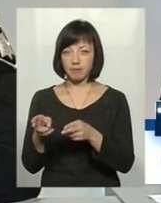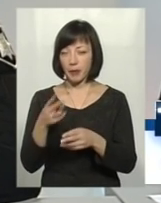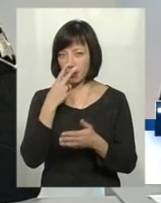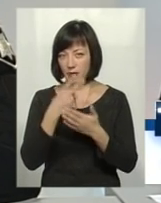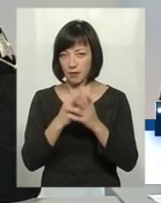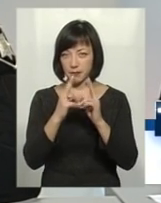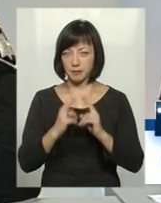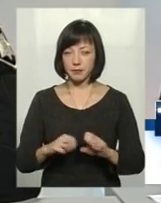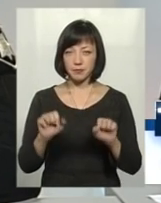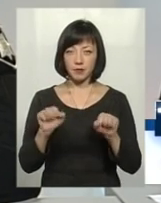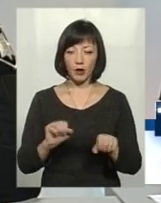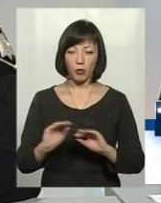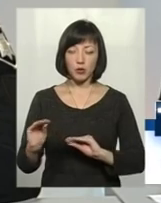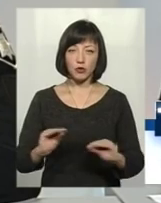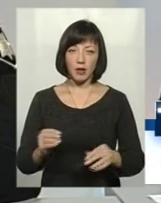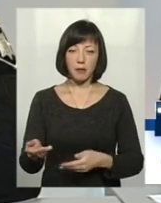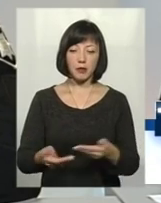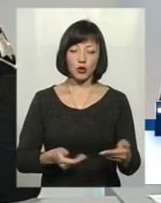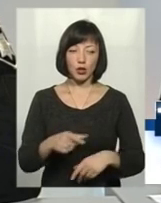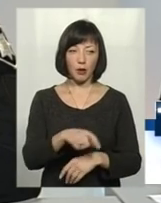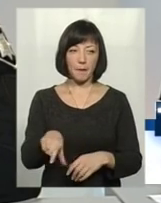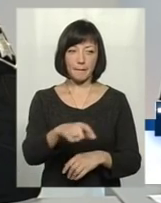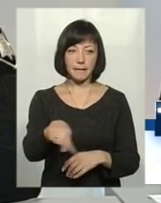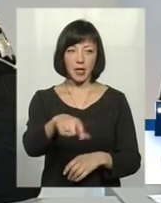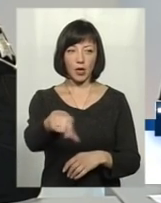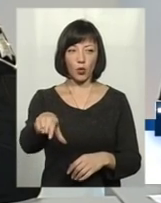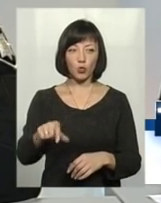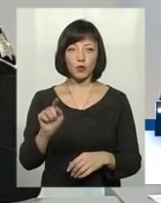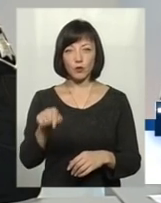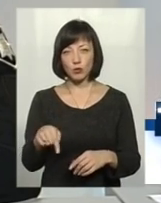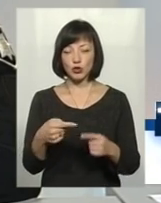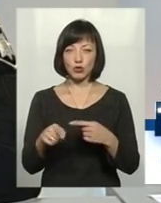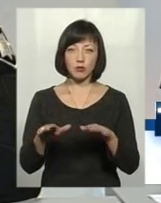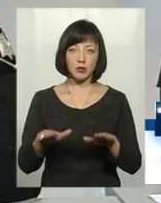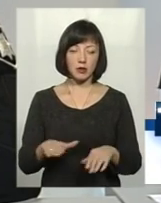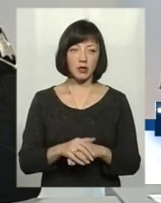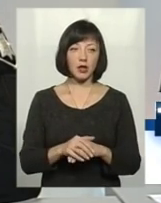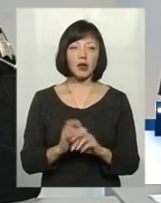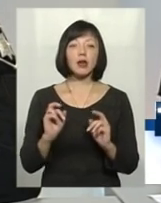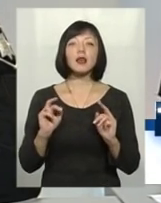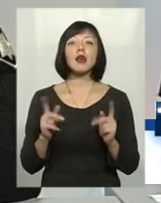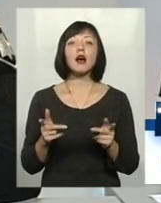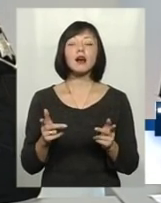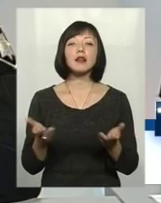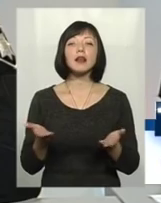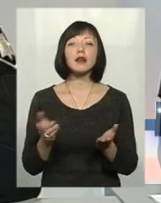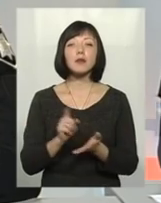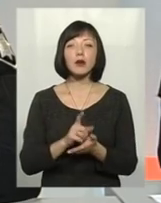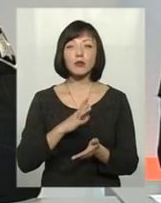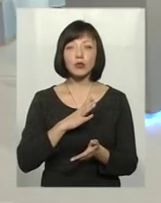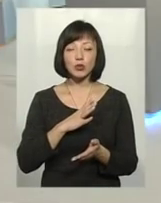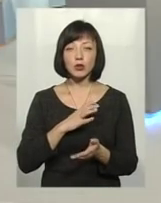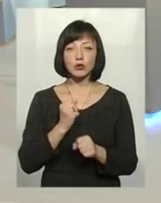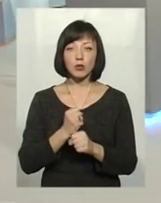розглядати можливість облаштування пішохідного переходу в тому чи іншому місці. Іван Іванович, які мають бути